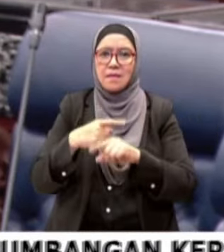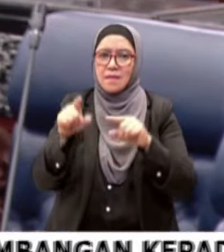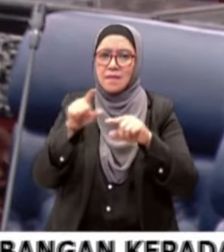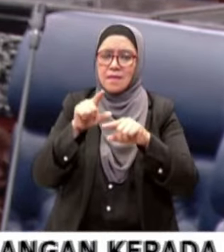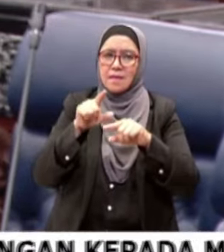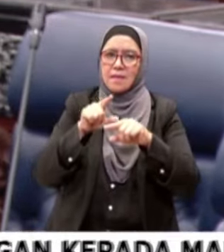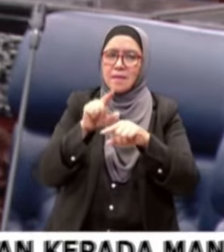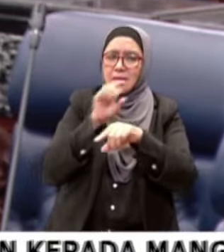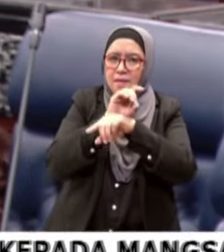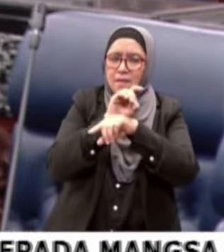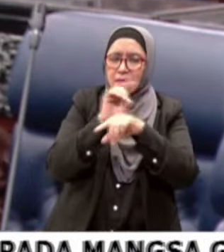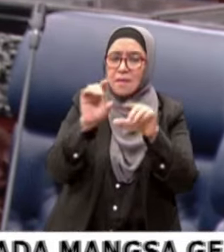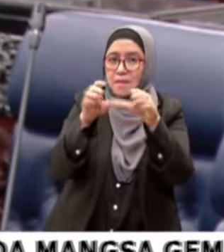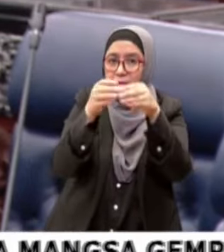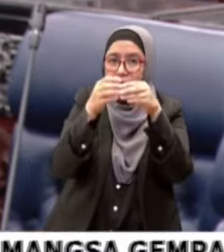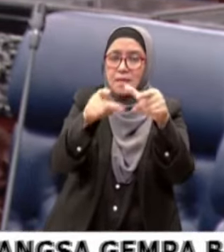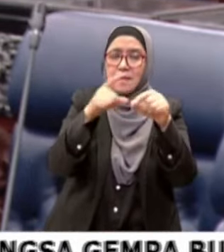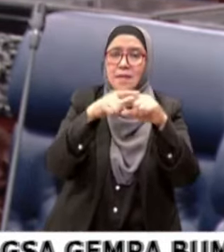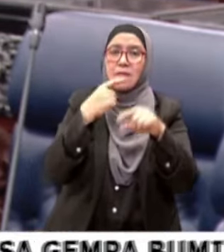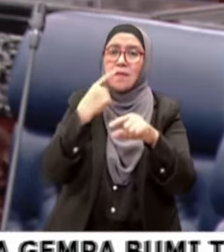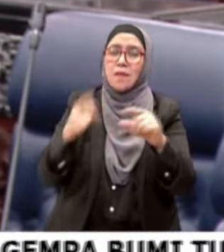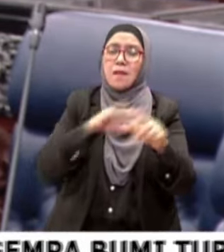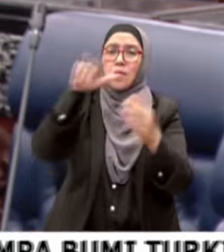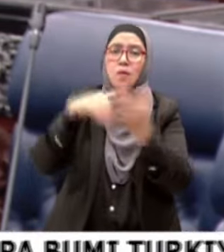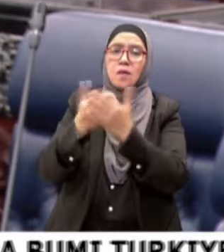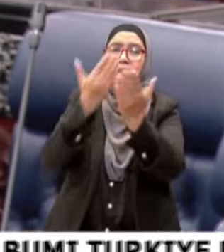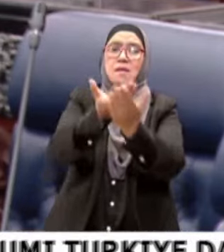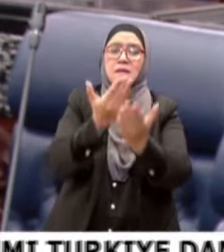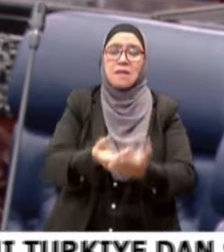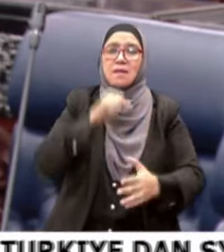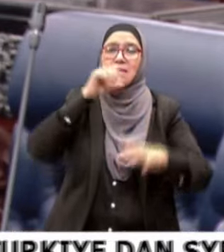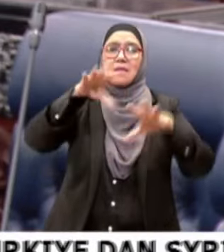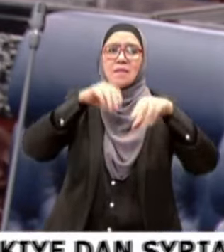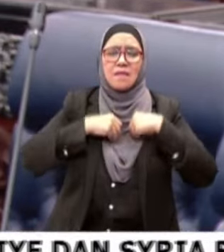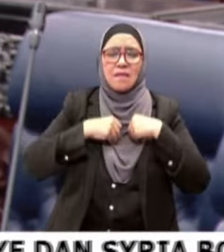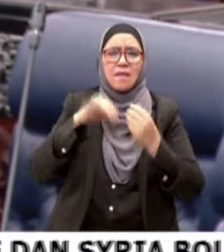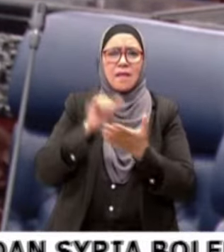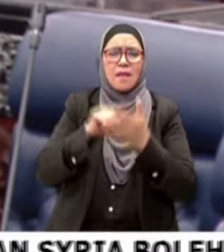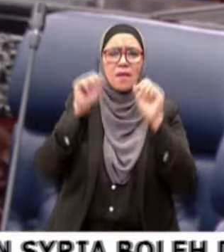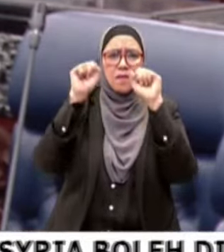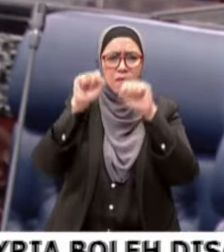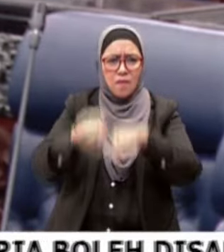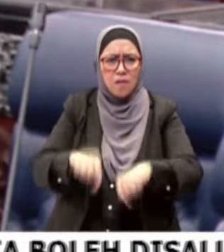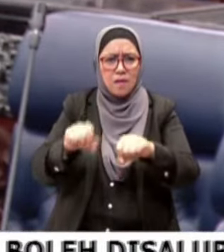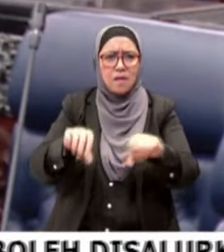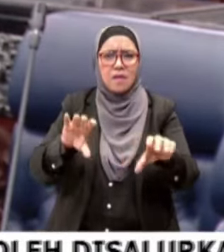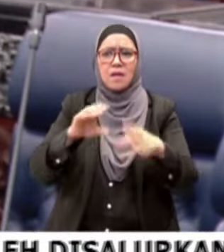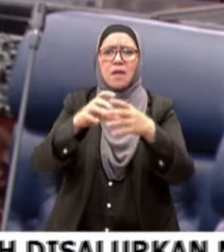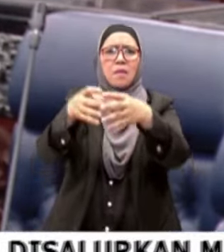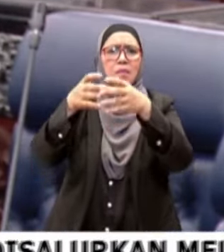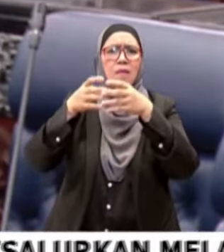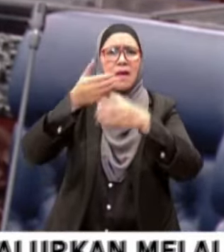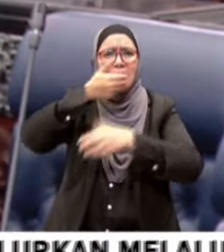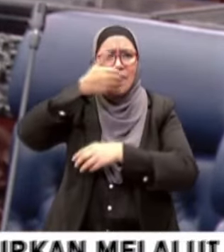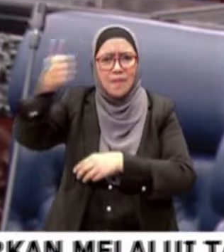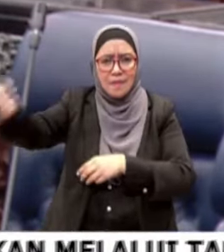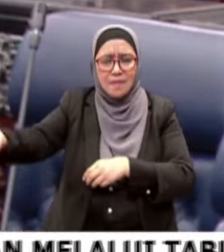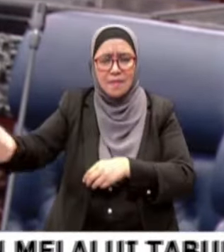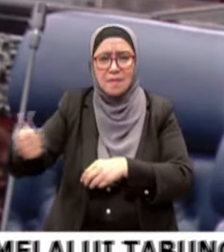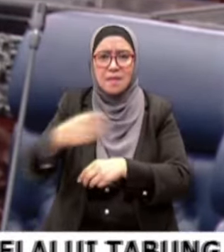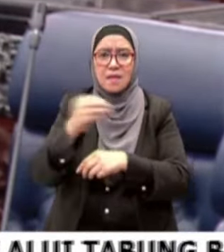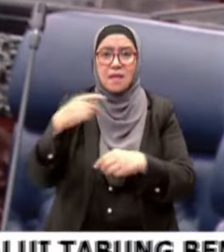tidak diterima untuk membolehkan ia menjadi suatu badan yang berkesan Adakah kuasa-kuasa eksekutif